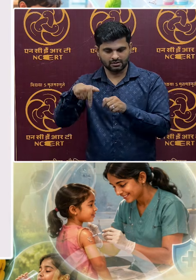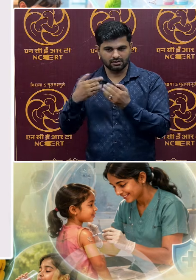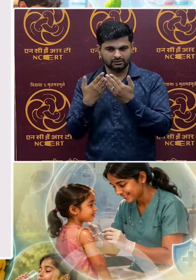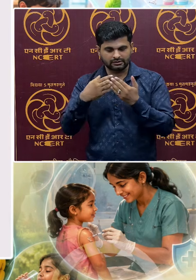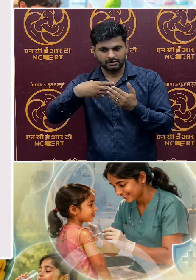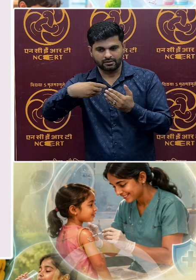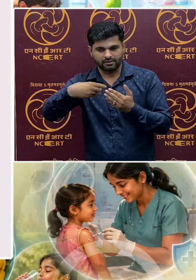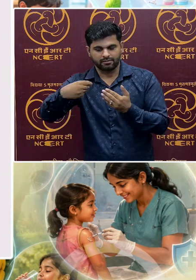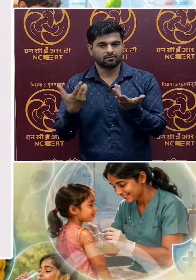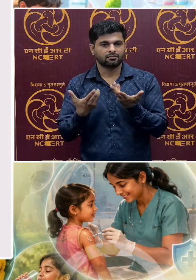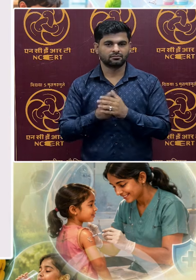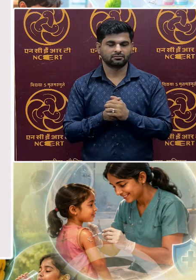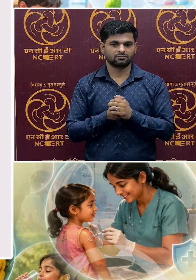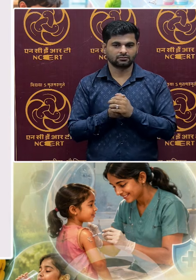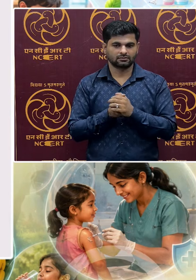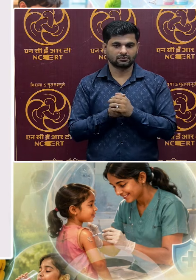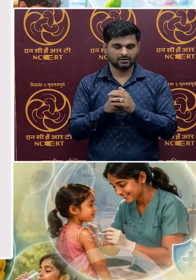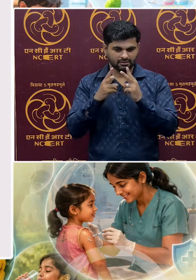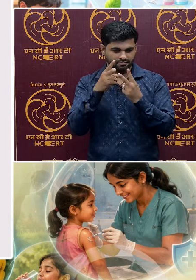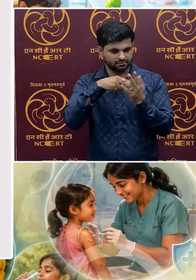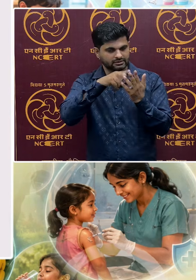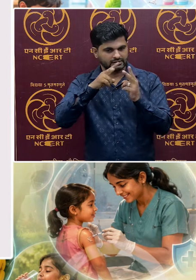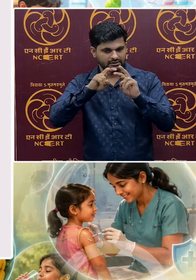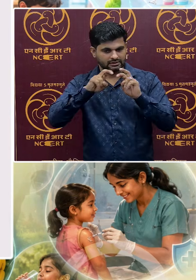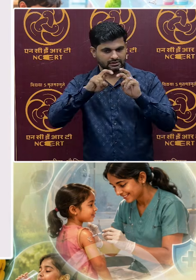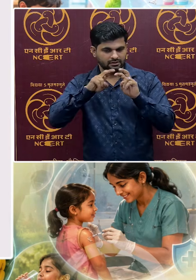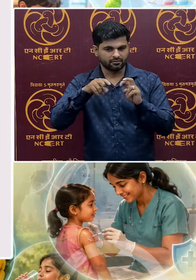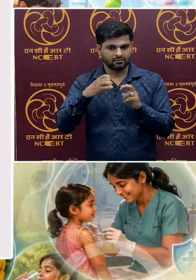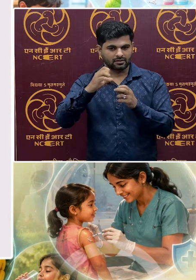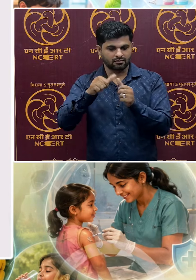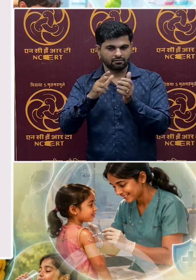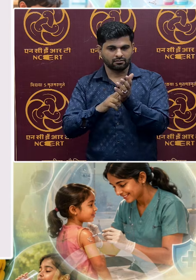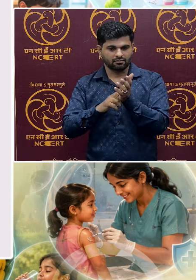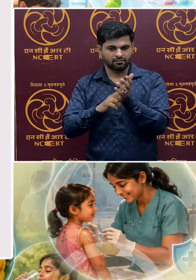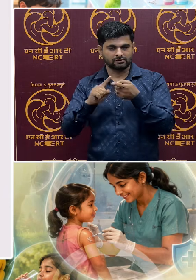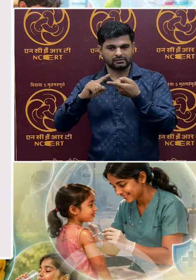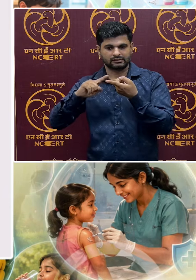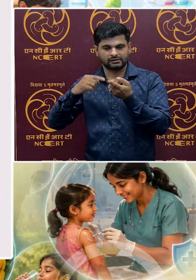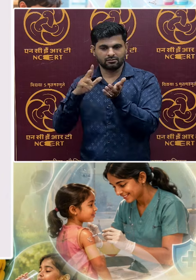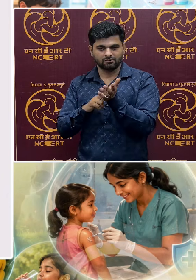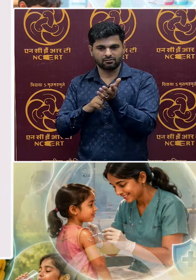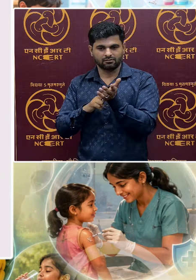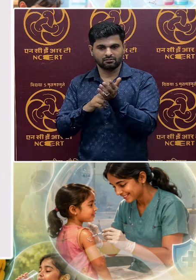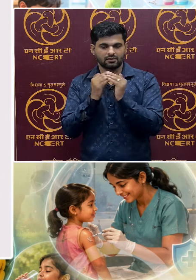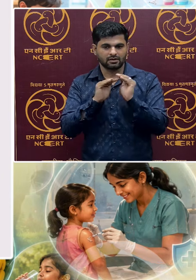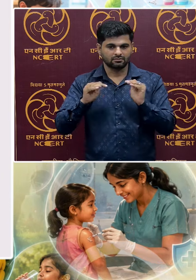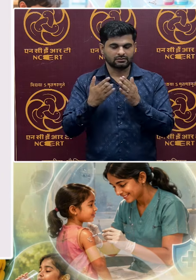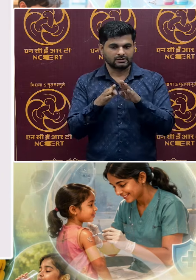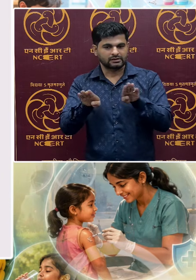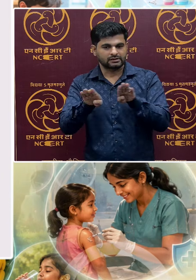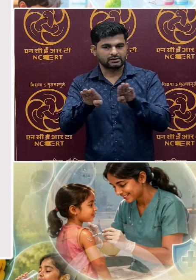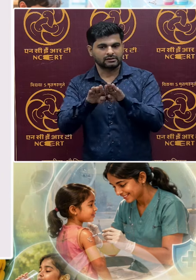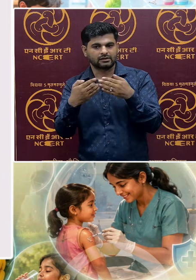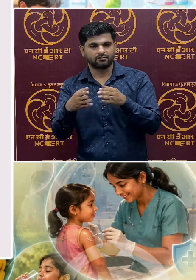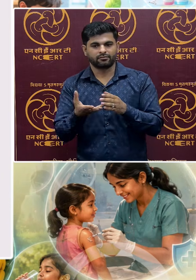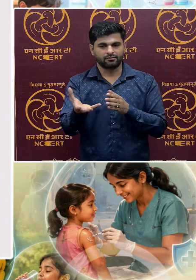बाहर क्या मिल रहा है। हमने एक स्टडी करी थी जिसमें कैंटीन में तो ठीक खाना था, बट बच्चे इमीडिएटली उनको गेट भी खोलने की ज़रूरत नहीं थी, बाहर